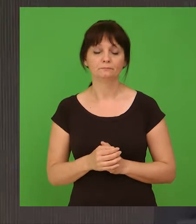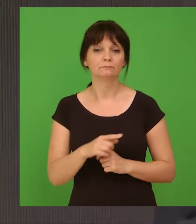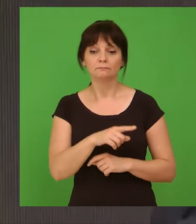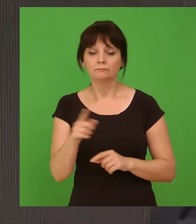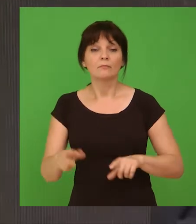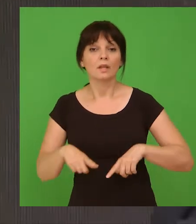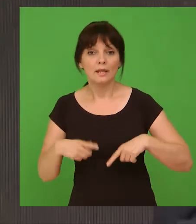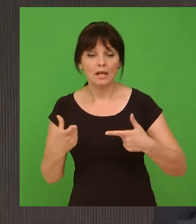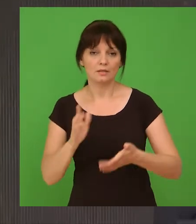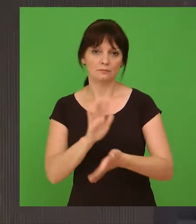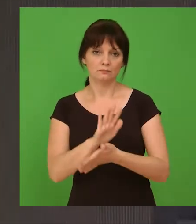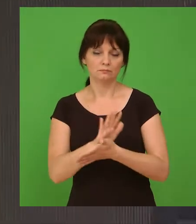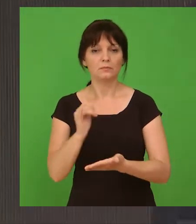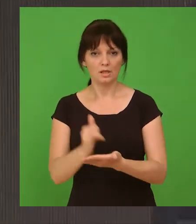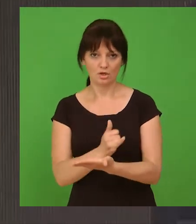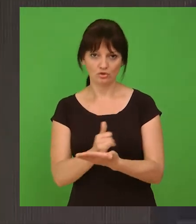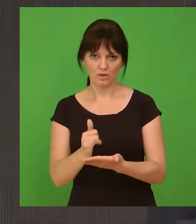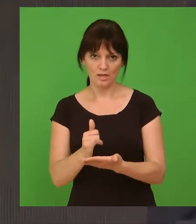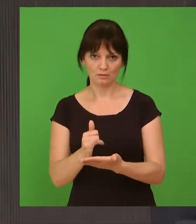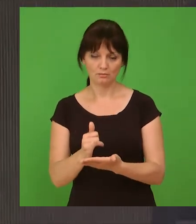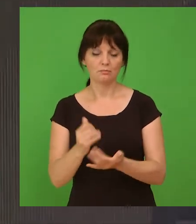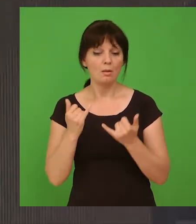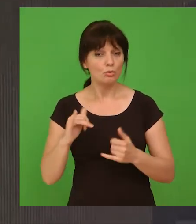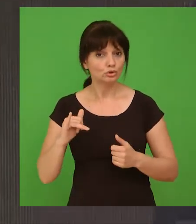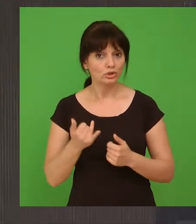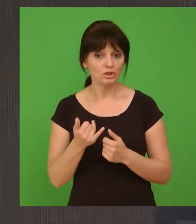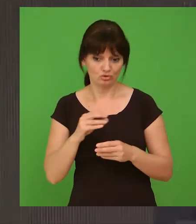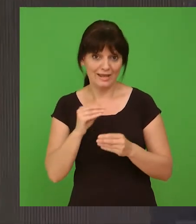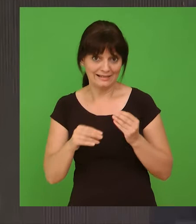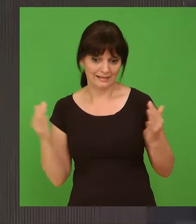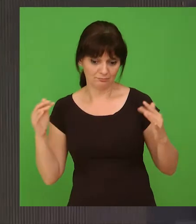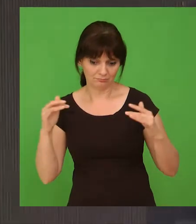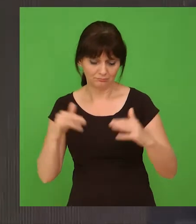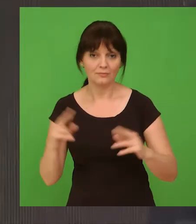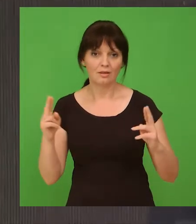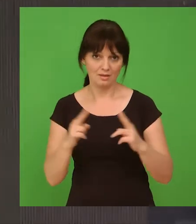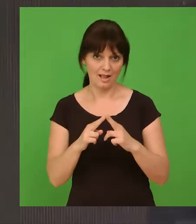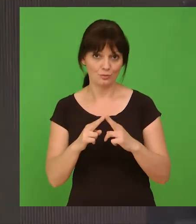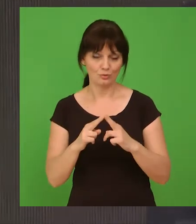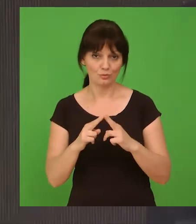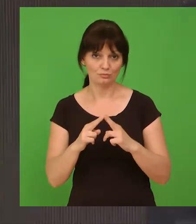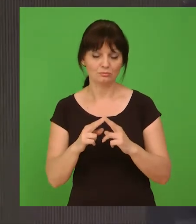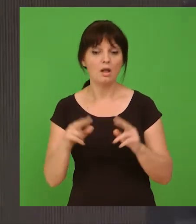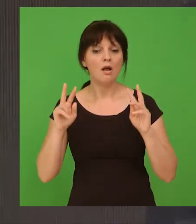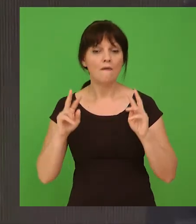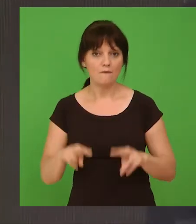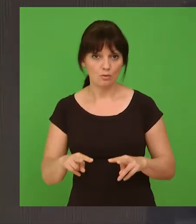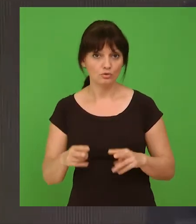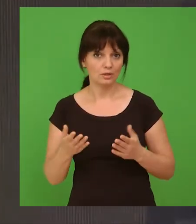Életetekkel tanúskodtok az igazságról, ami most is összehozott titeket erre a találkozóra. A valóság